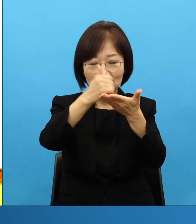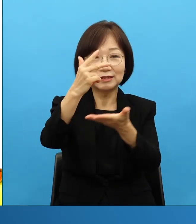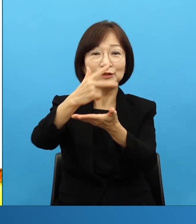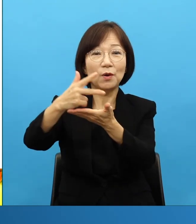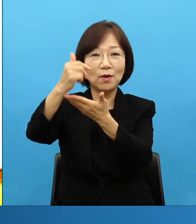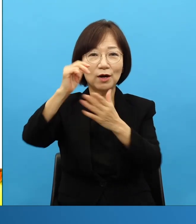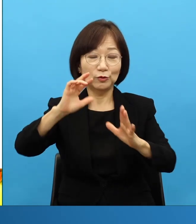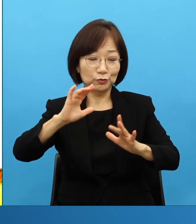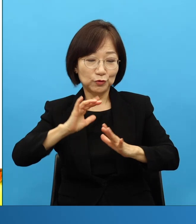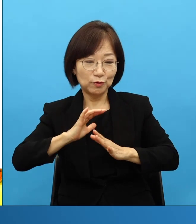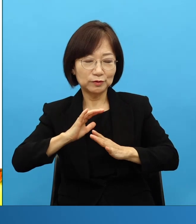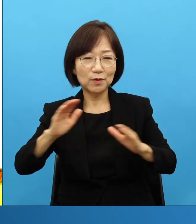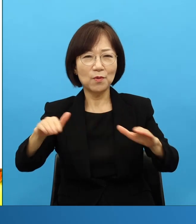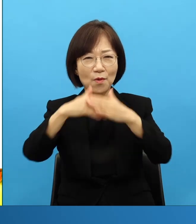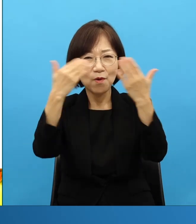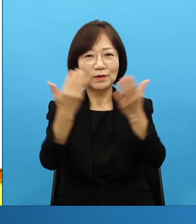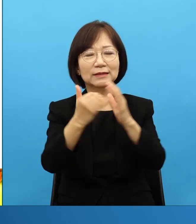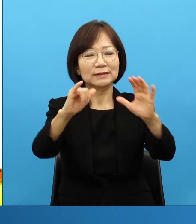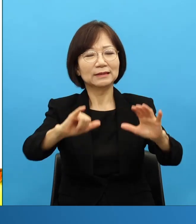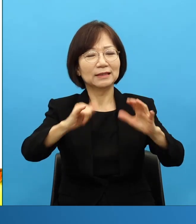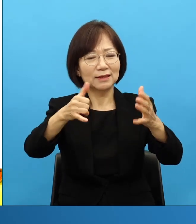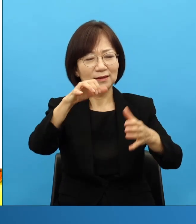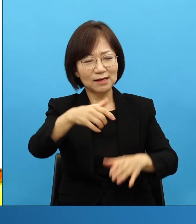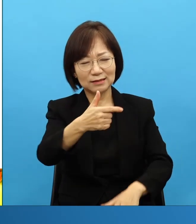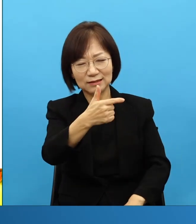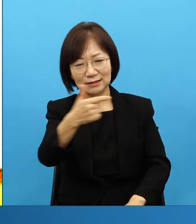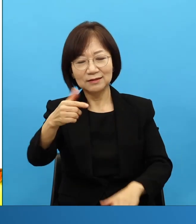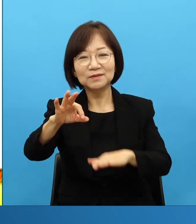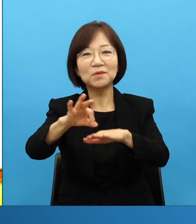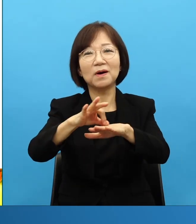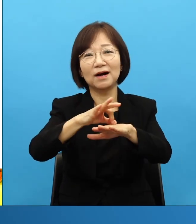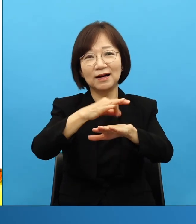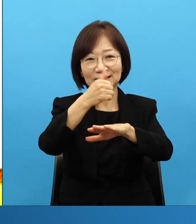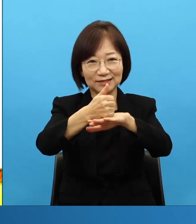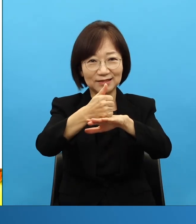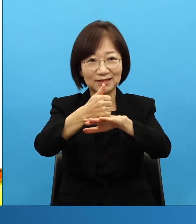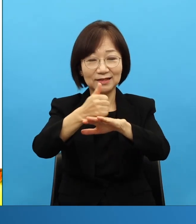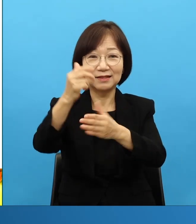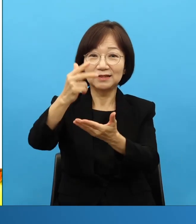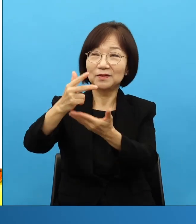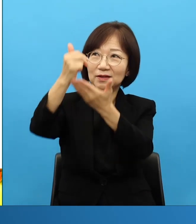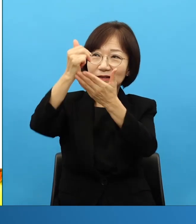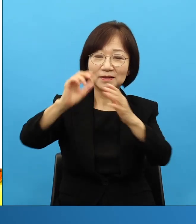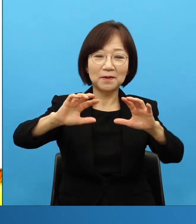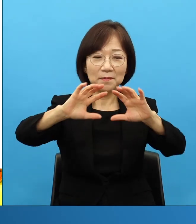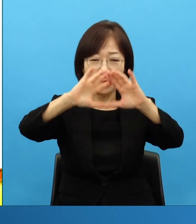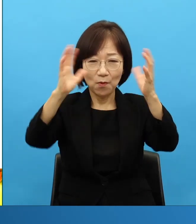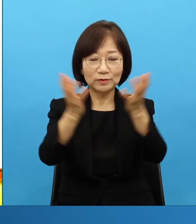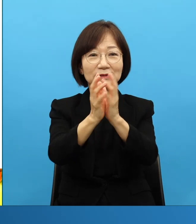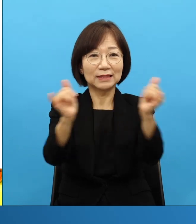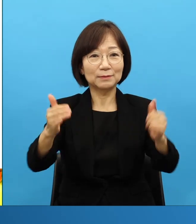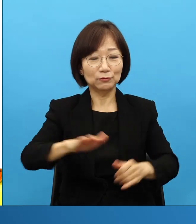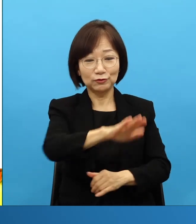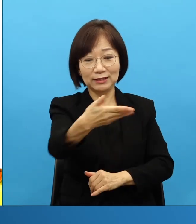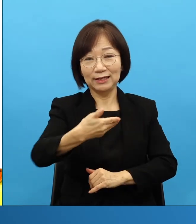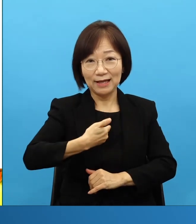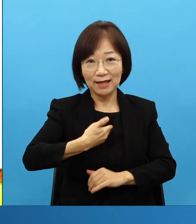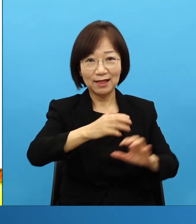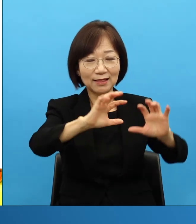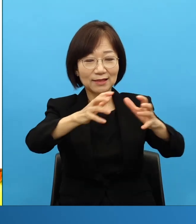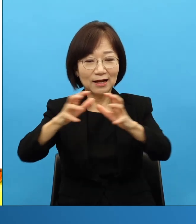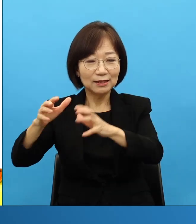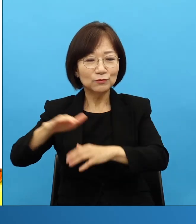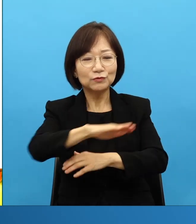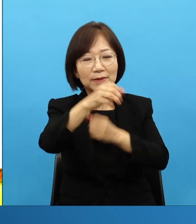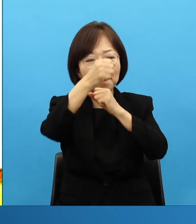여호와는 두려우시고 온 땅의 큰 왕이 되심이로다. 여호와께서 만민을 우리에게 나라들을 우리 발